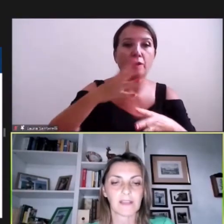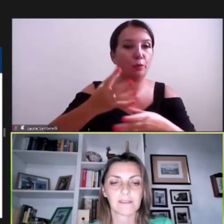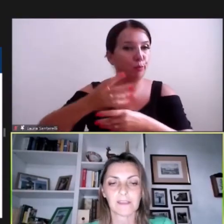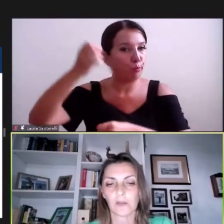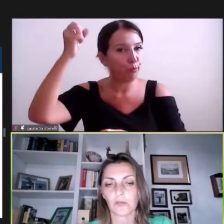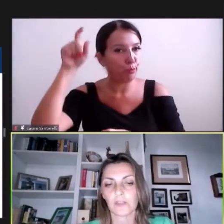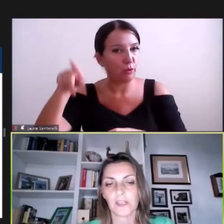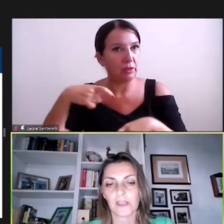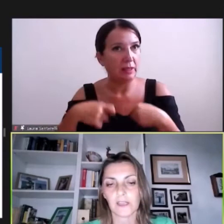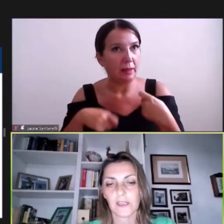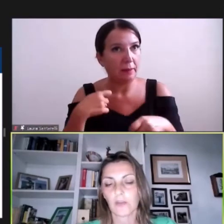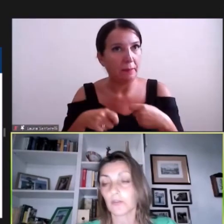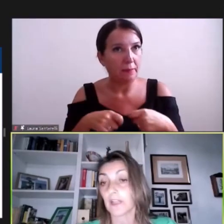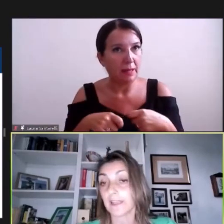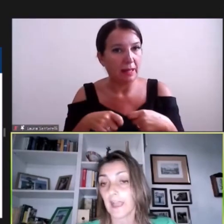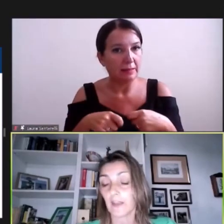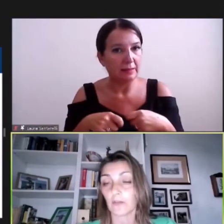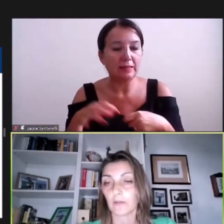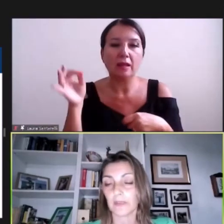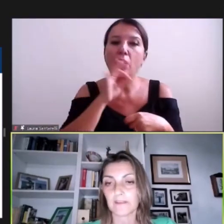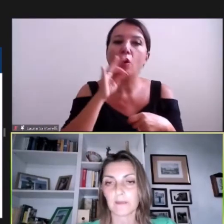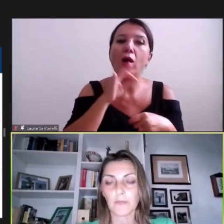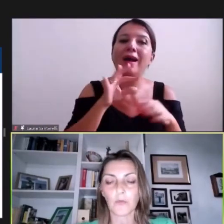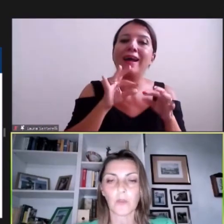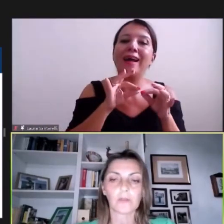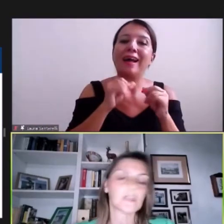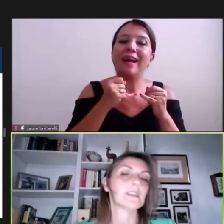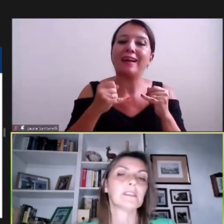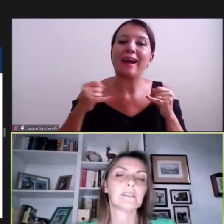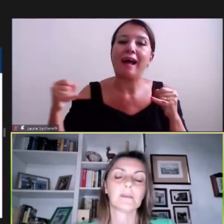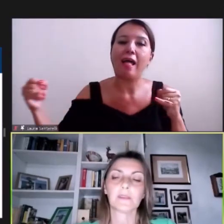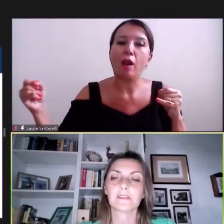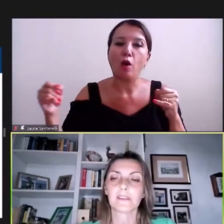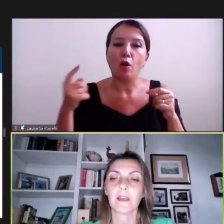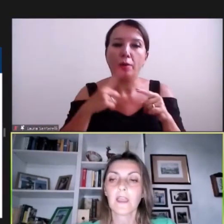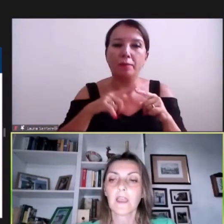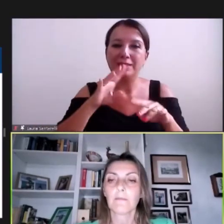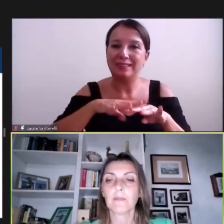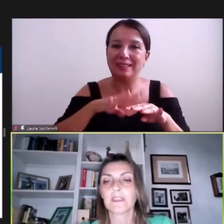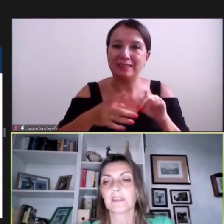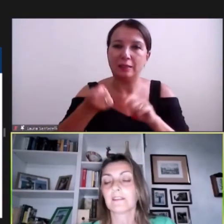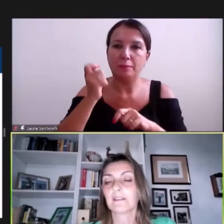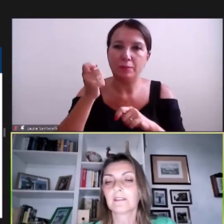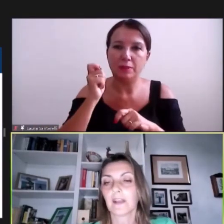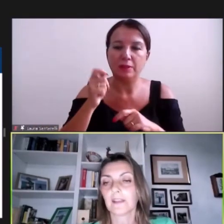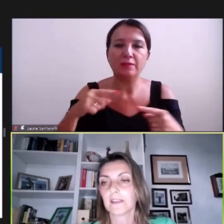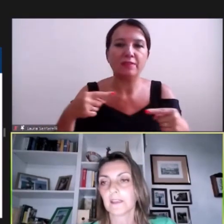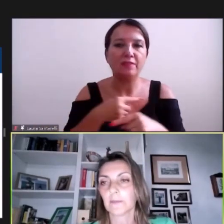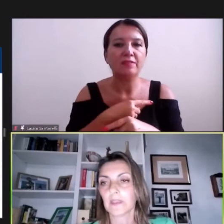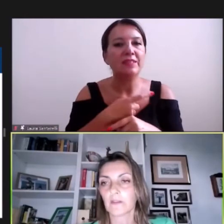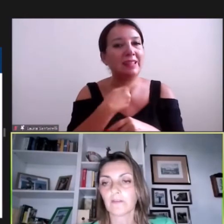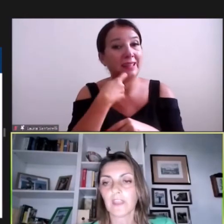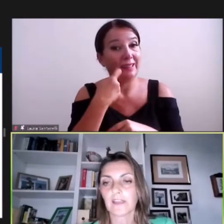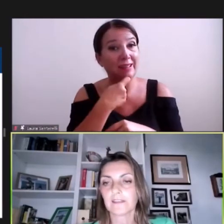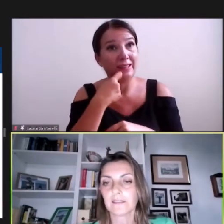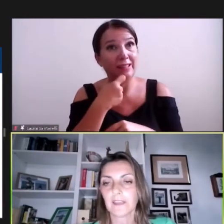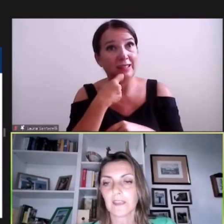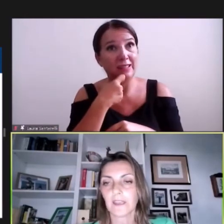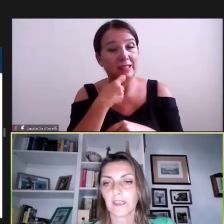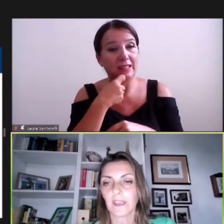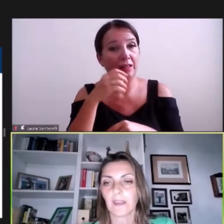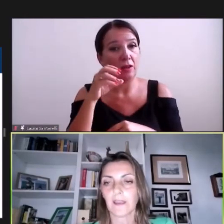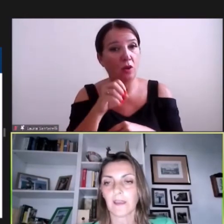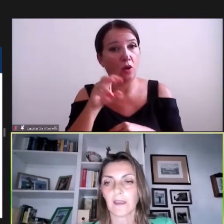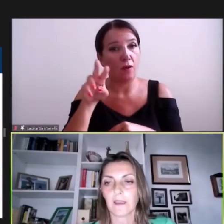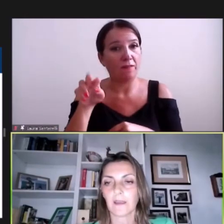di plastica o del nylon, per esempio quello delle reti di pesca. Mentre interessante per OVS